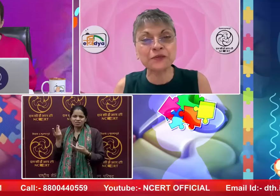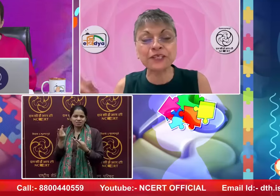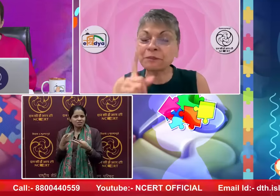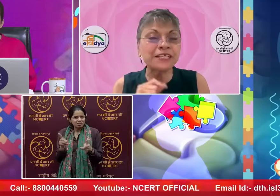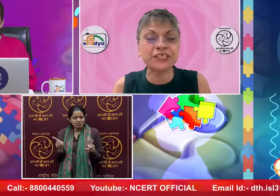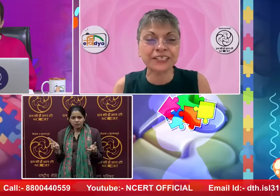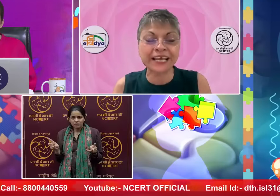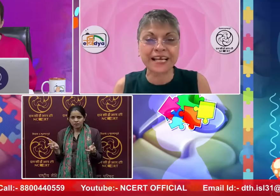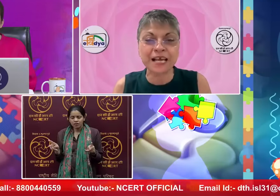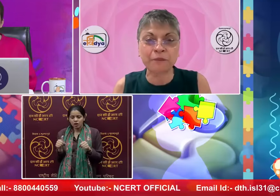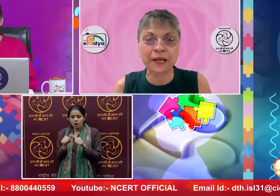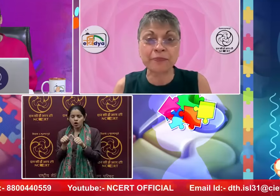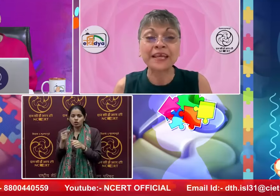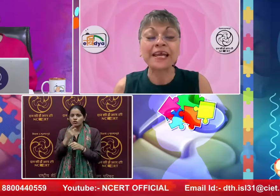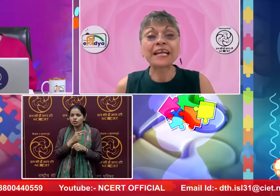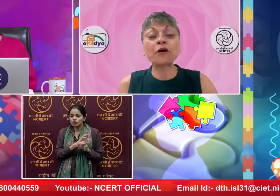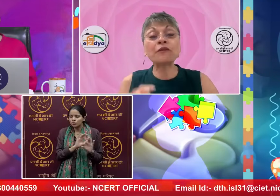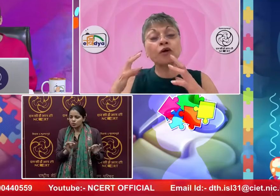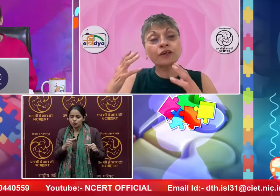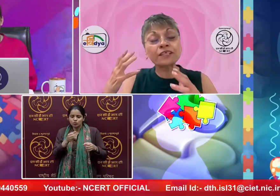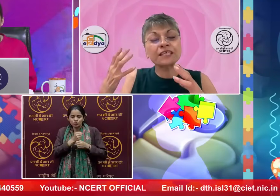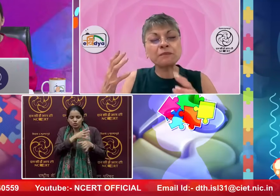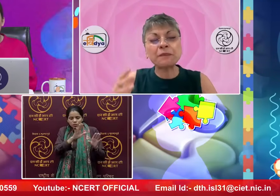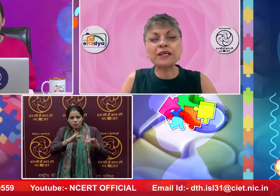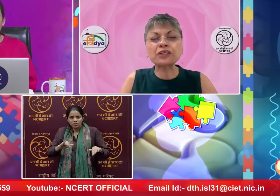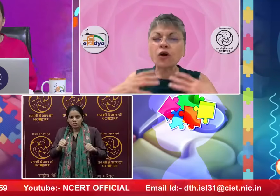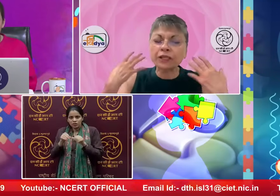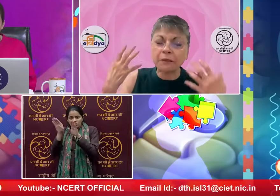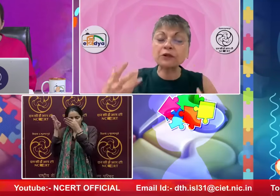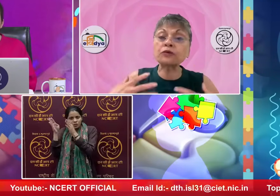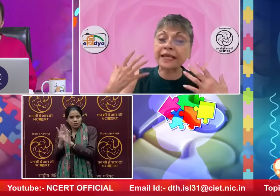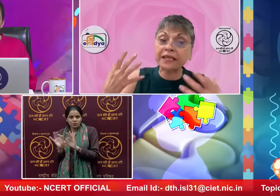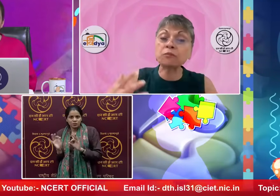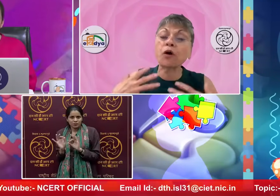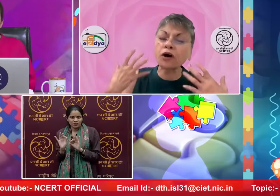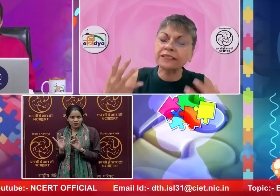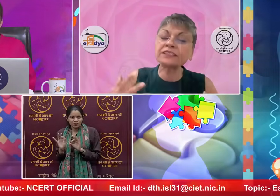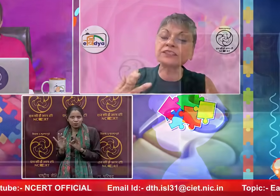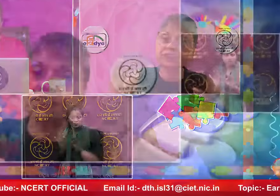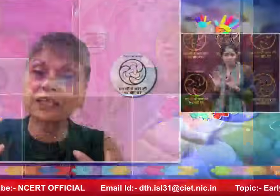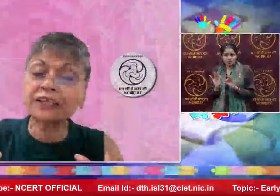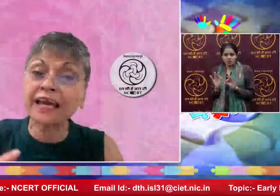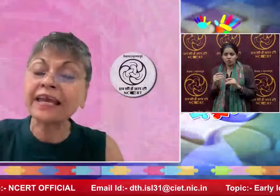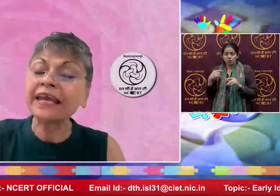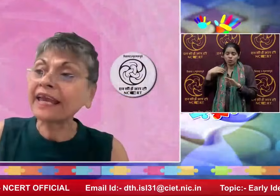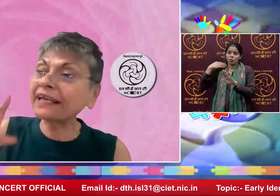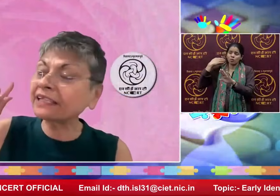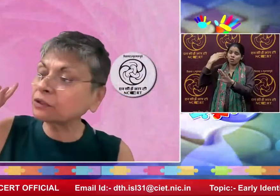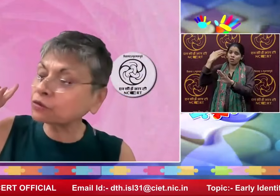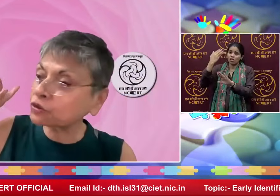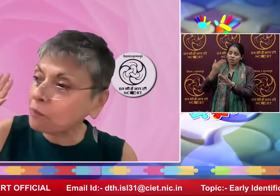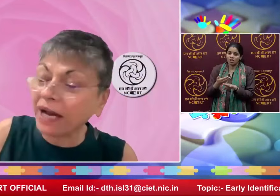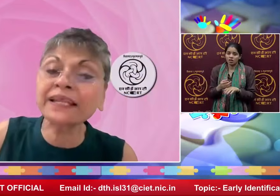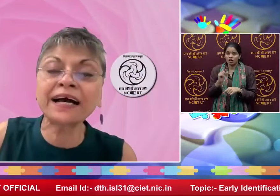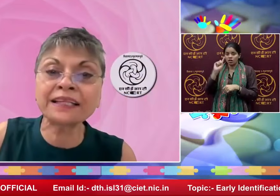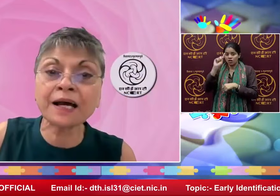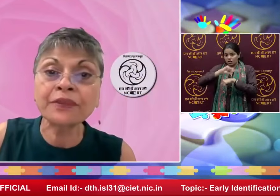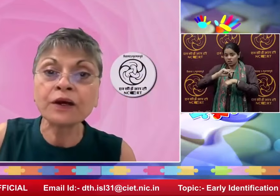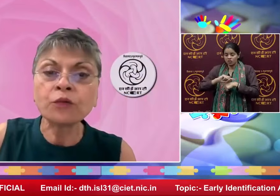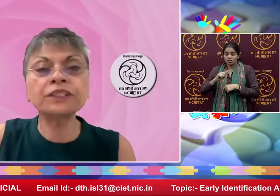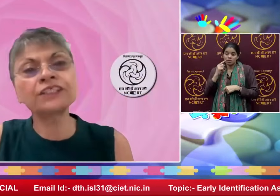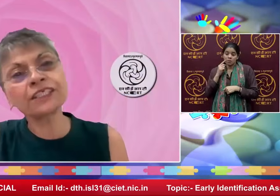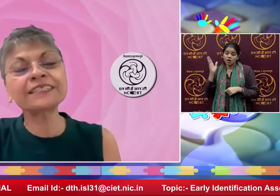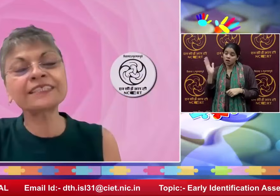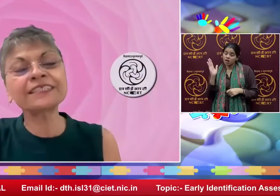kids will do it जब teacher नहीं है सामने. That's right. Now, when the autistic people is not able to take in, बहुत दिन से चल रहा है, एक दिन जब उसको मारेगा